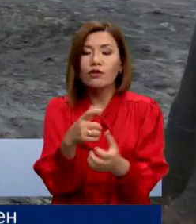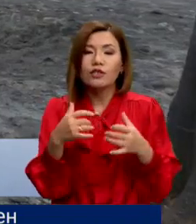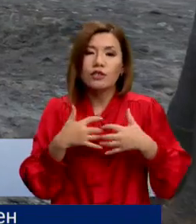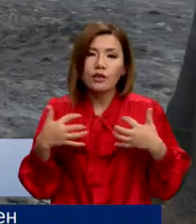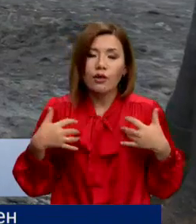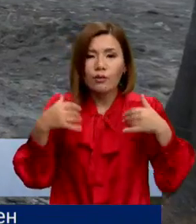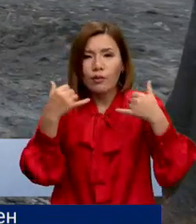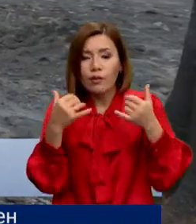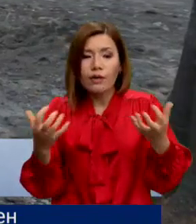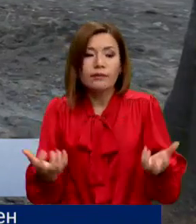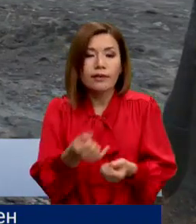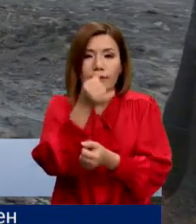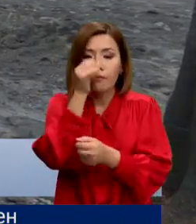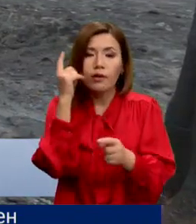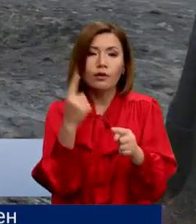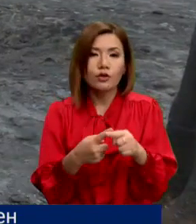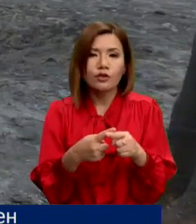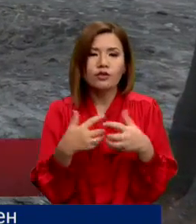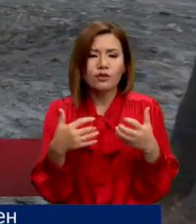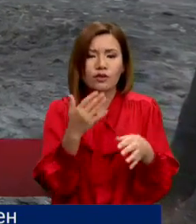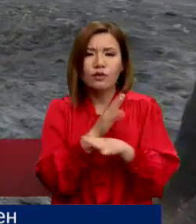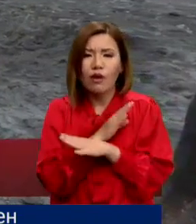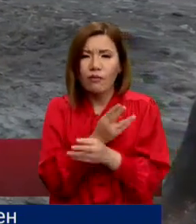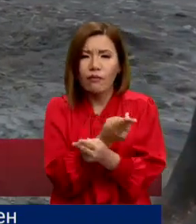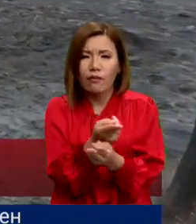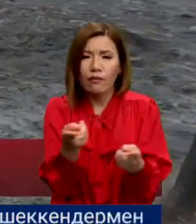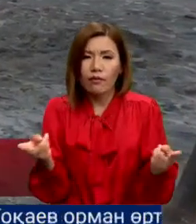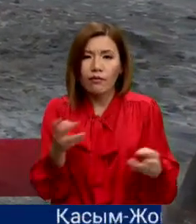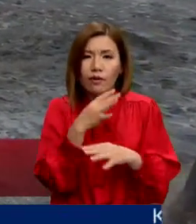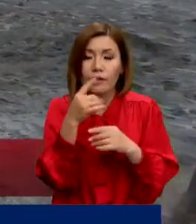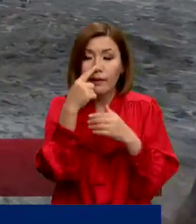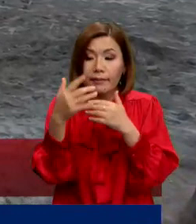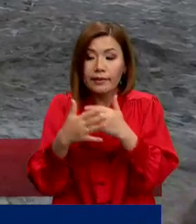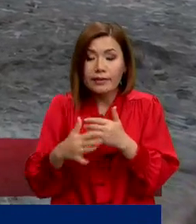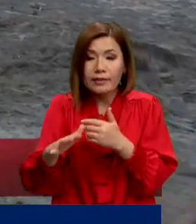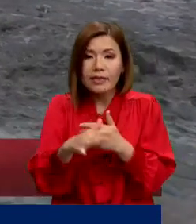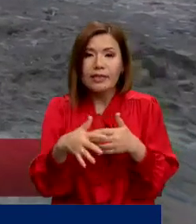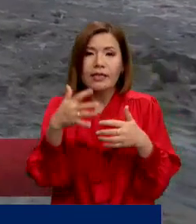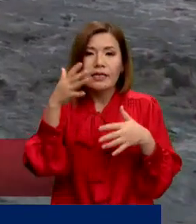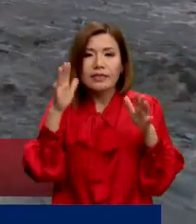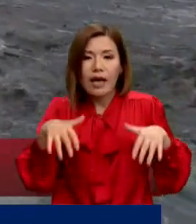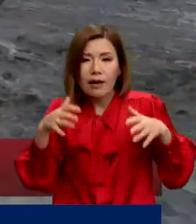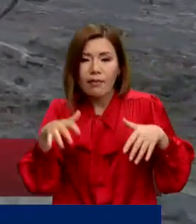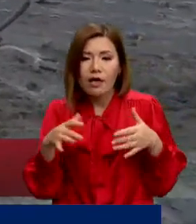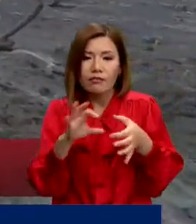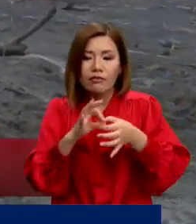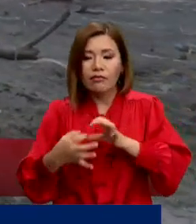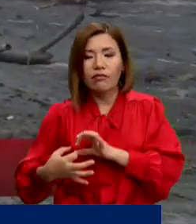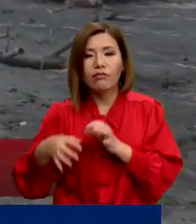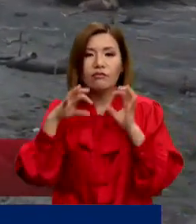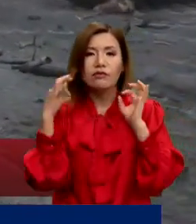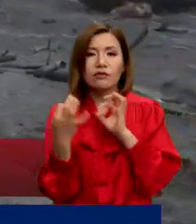было возможности. Мы видим тут и там трупы животных, там неподалеку собака, привязанная на цепи.